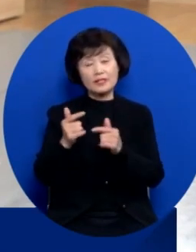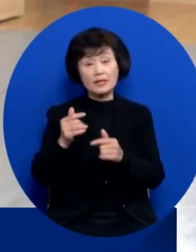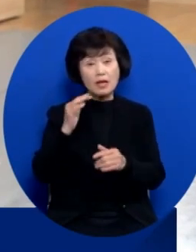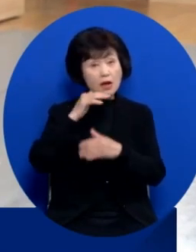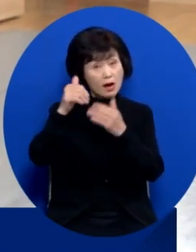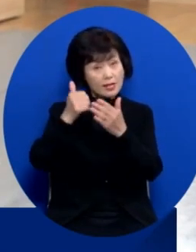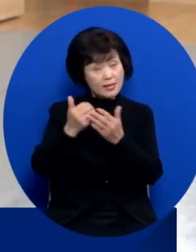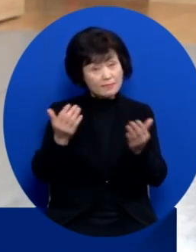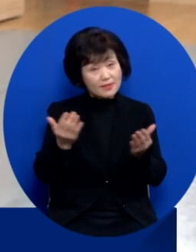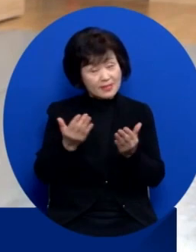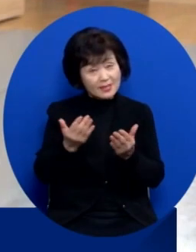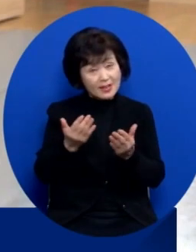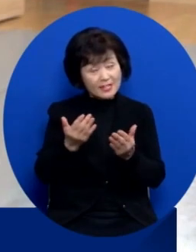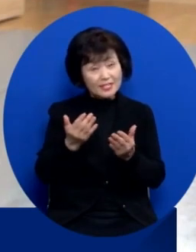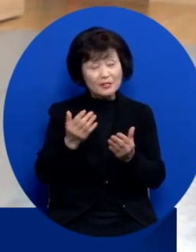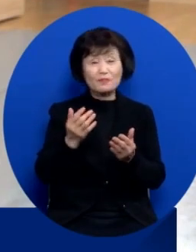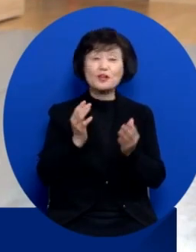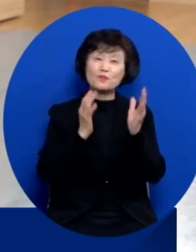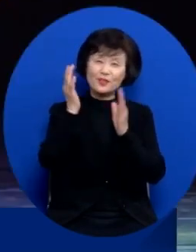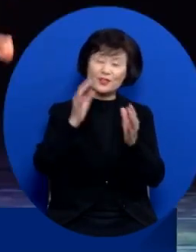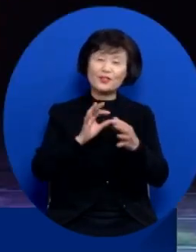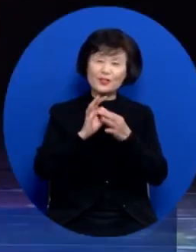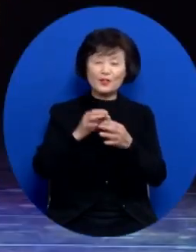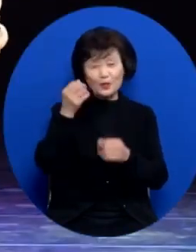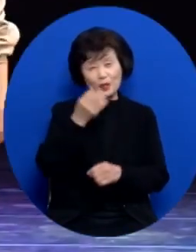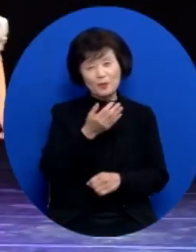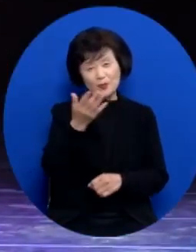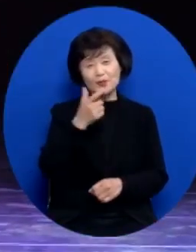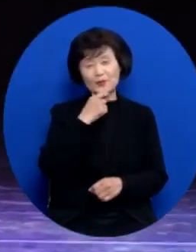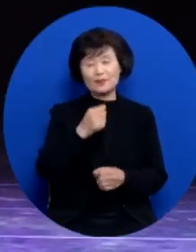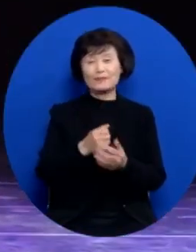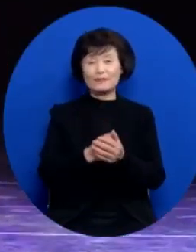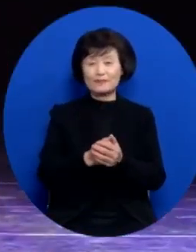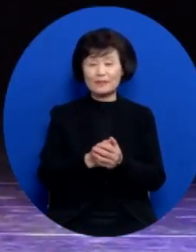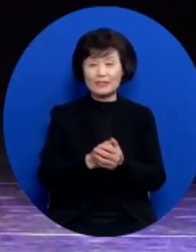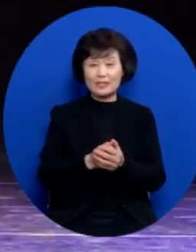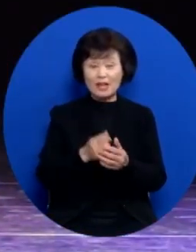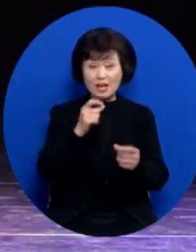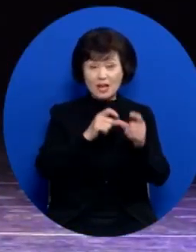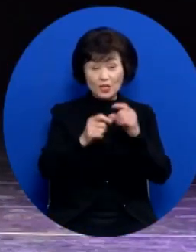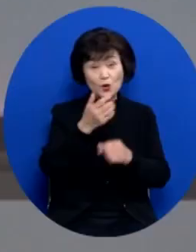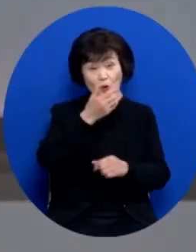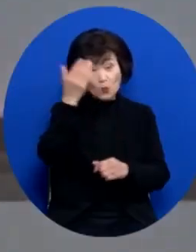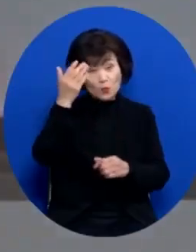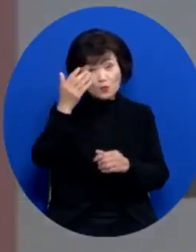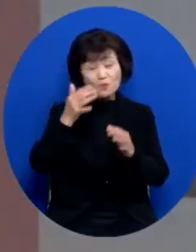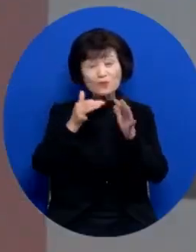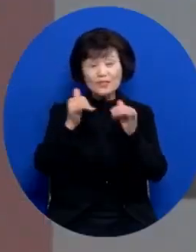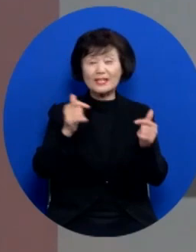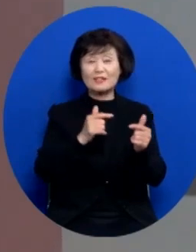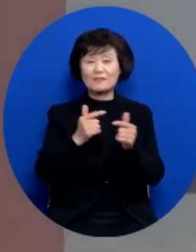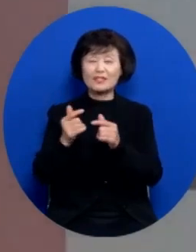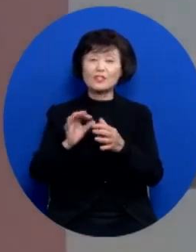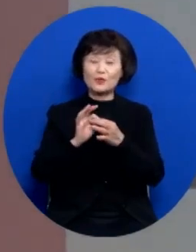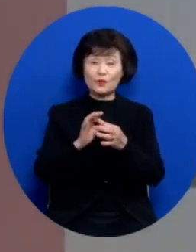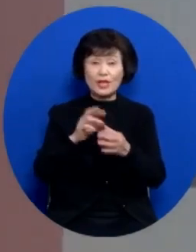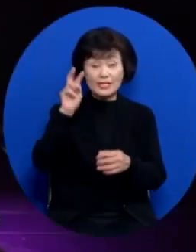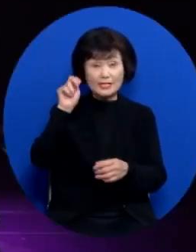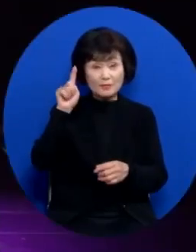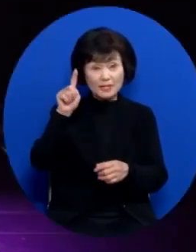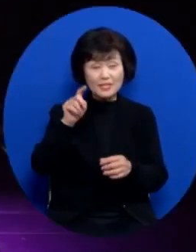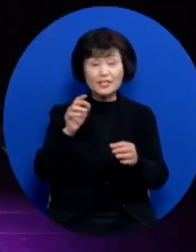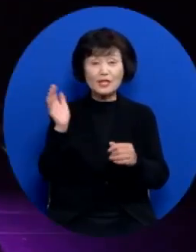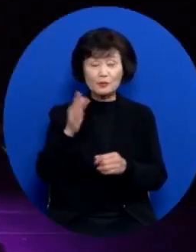이 소녀를 통해서 조금 보실 수 있으면 좋겠습니다. 뮤지컬 더 드리머 있는 자들은 오는 21일부터 사흘